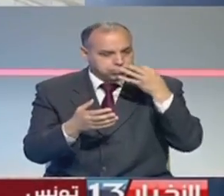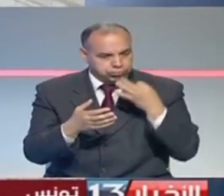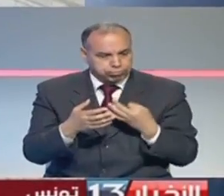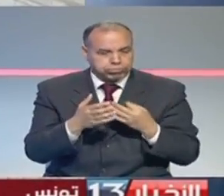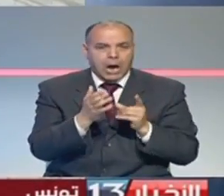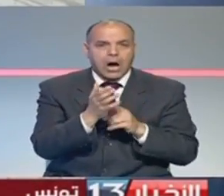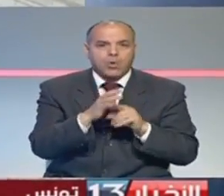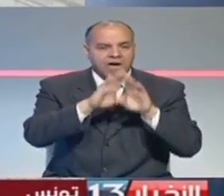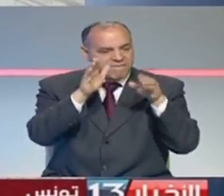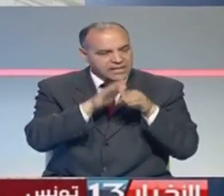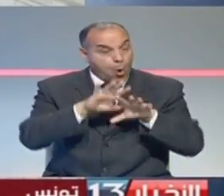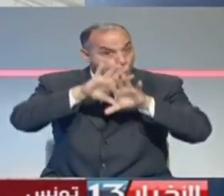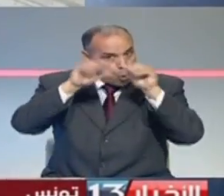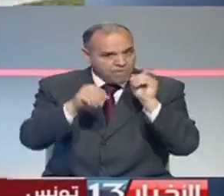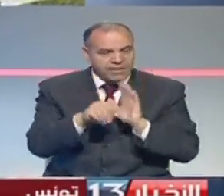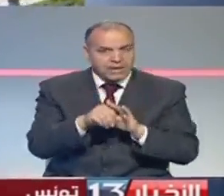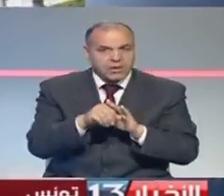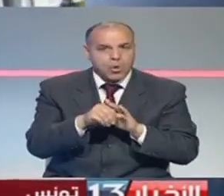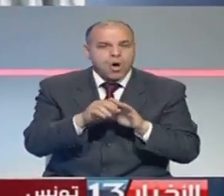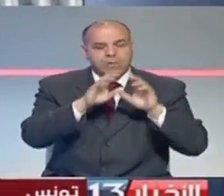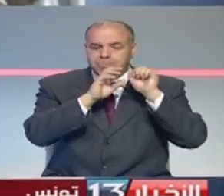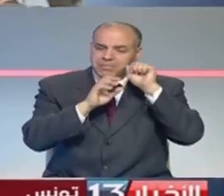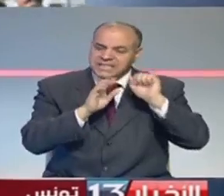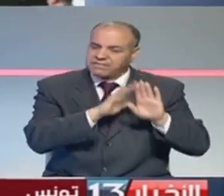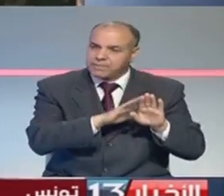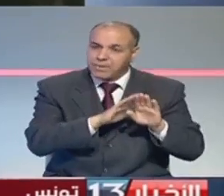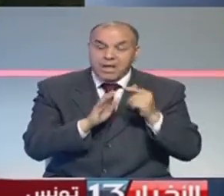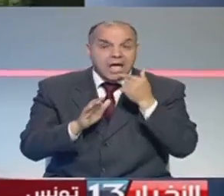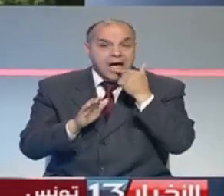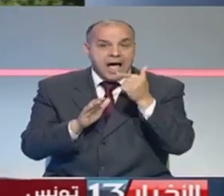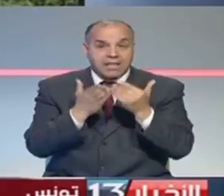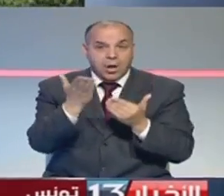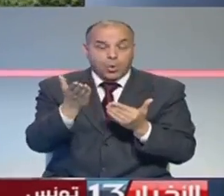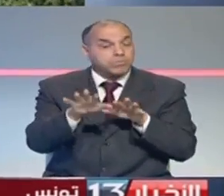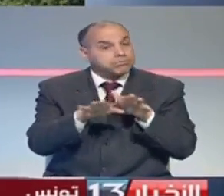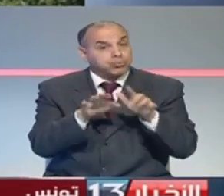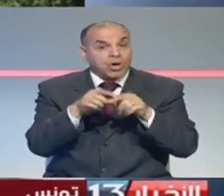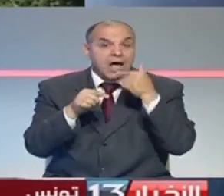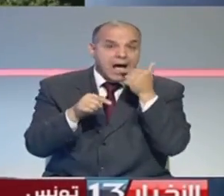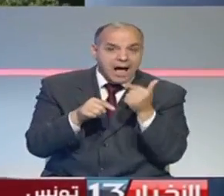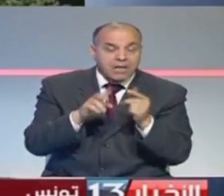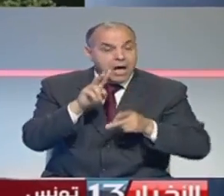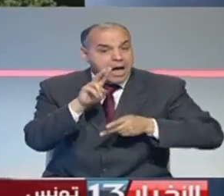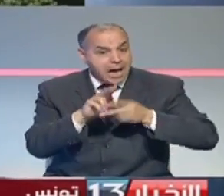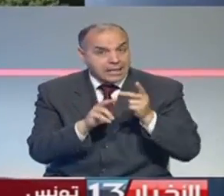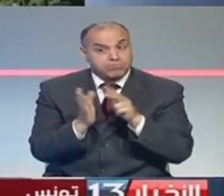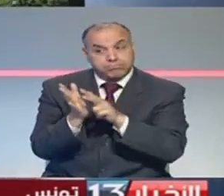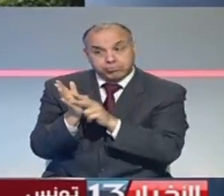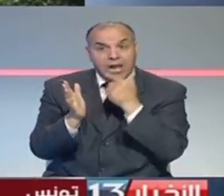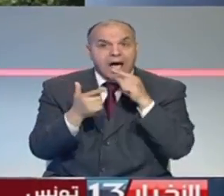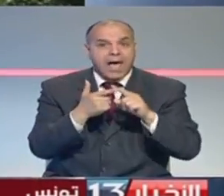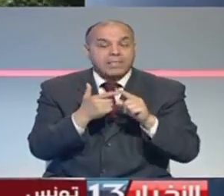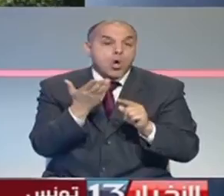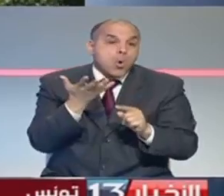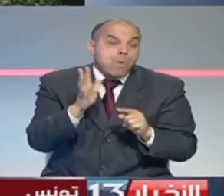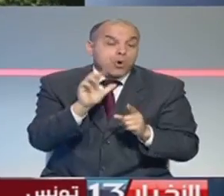الحجر الصحي الشامل والحشر الاجمالي خاصه وان هذا الاجراء يعتبر الاكثر فاعليه وقد